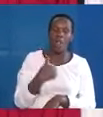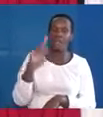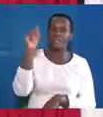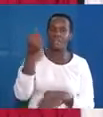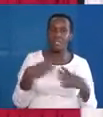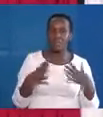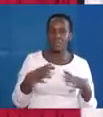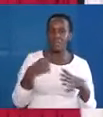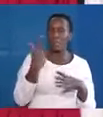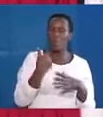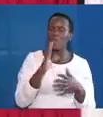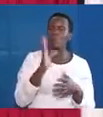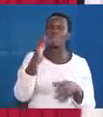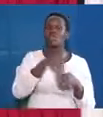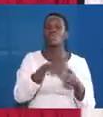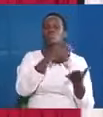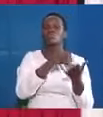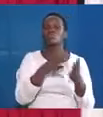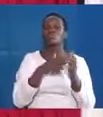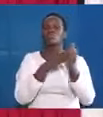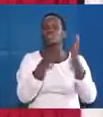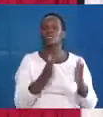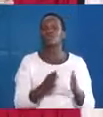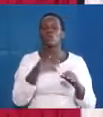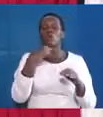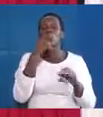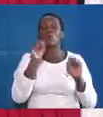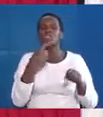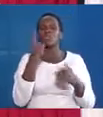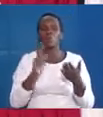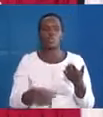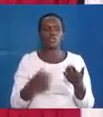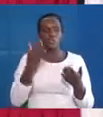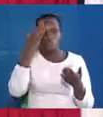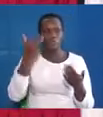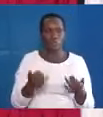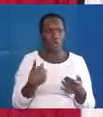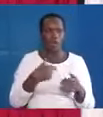in positions of leadership. Ambao watasema, unajua sasa tumekubaliana kitu ingine.